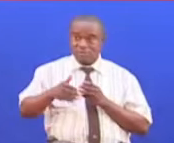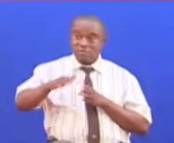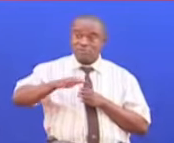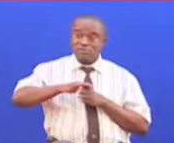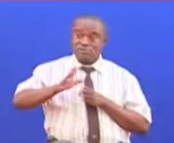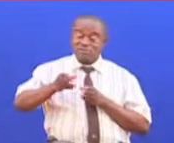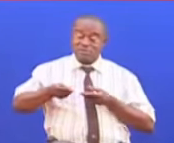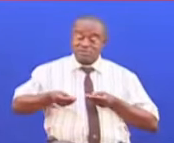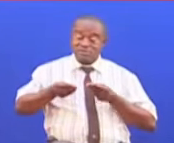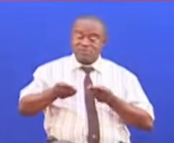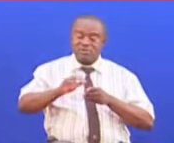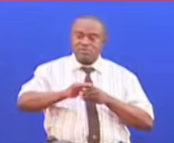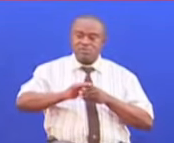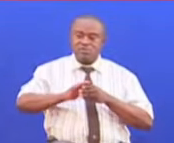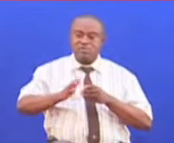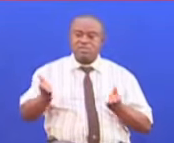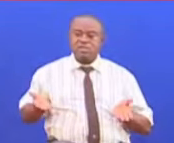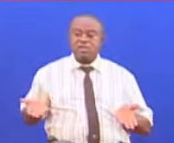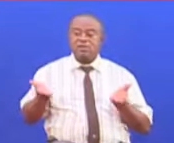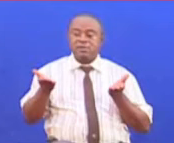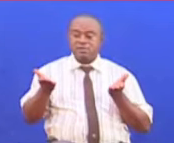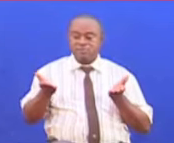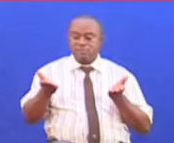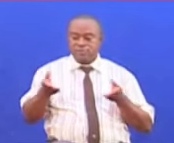kwe kwenye matumbo